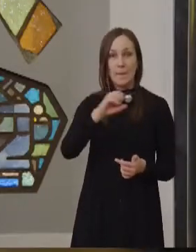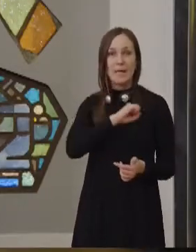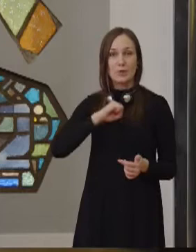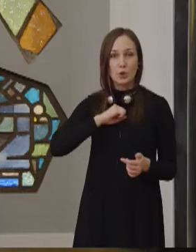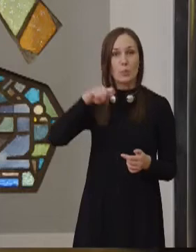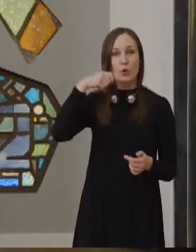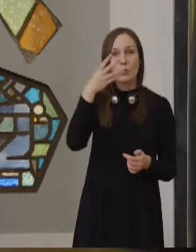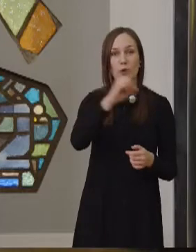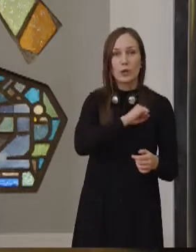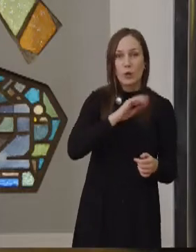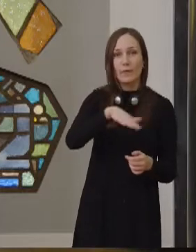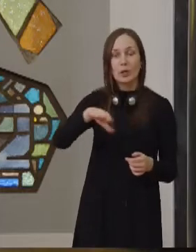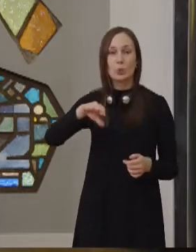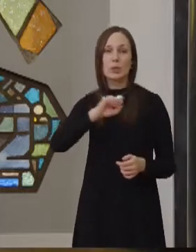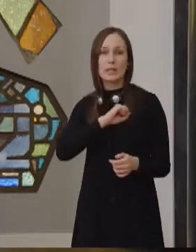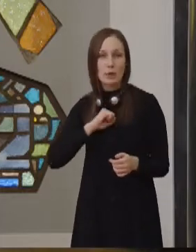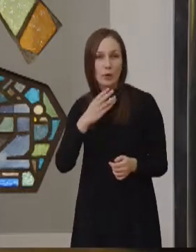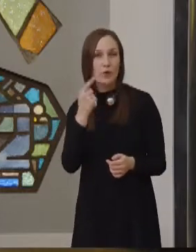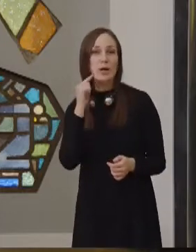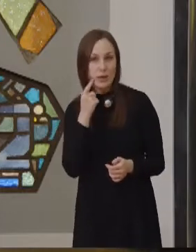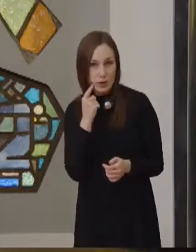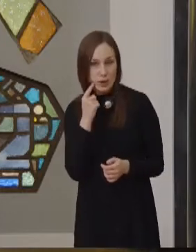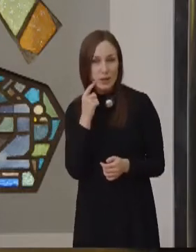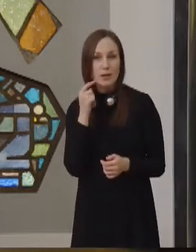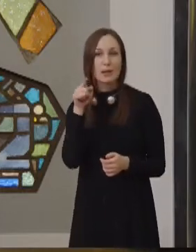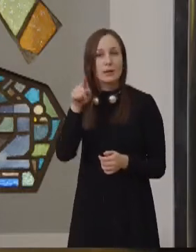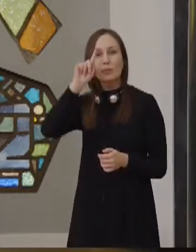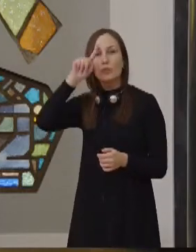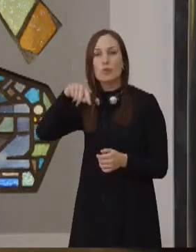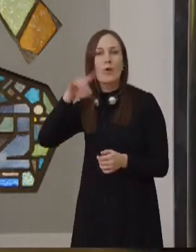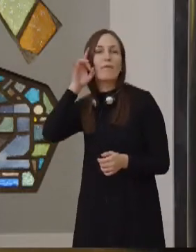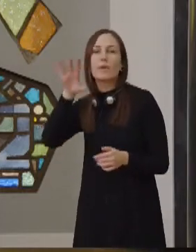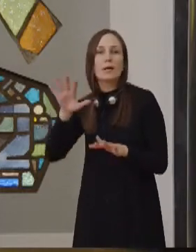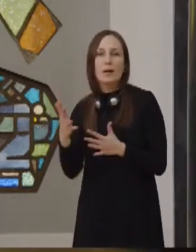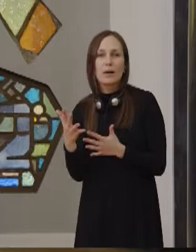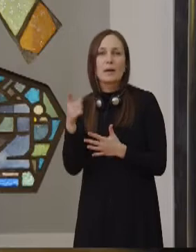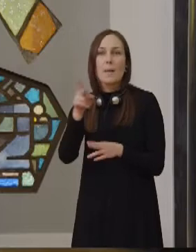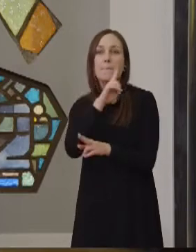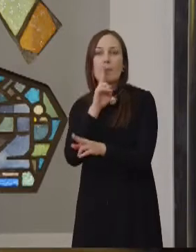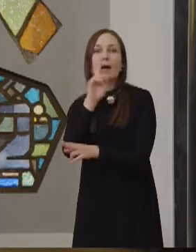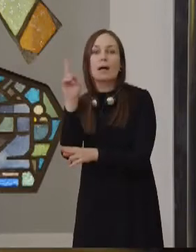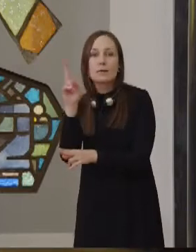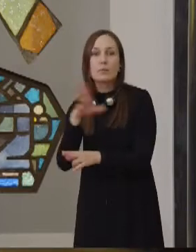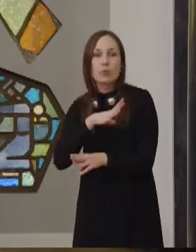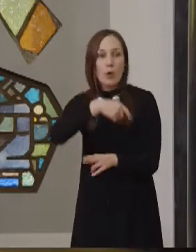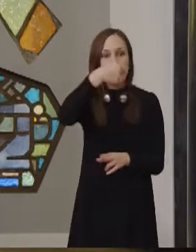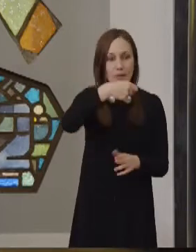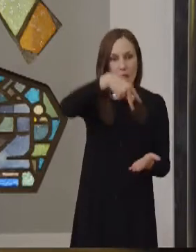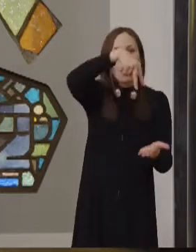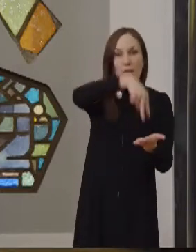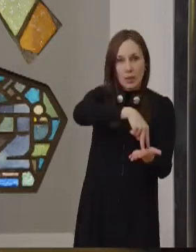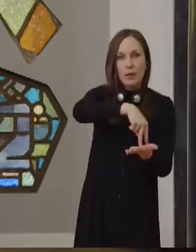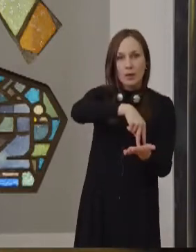mokslų daktarė, vaikų gydytoja odontologė, kuri geriau žinoma turbūt visiems kaip ta mama, kuri stovėjo prie prezidentūros